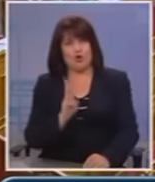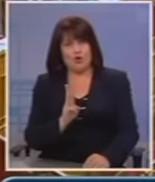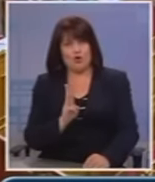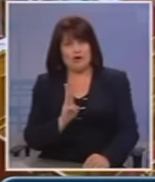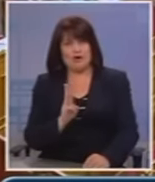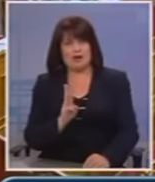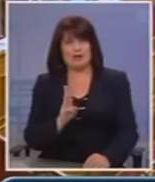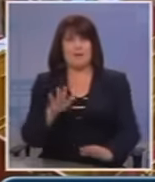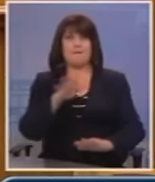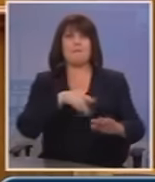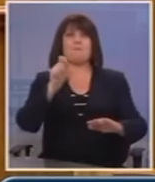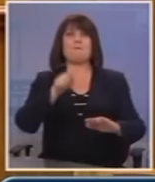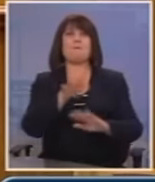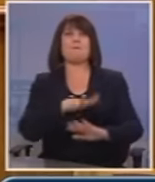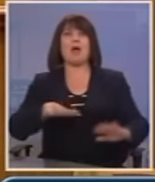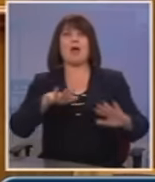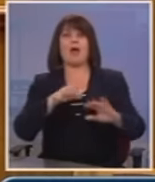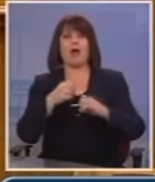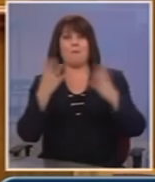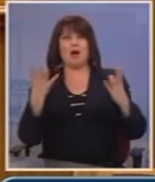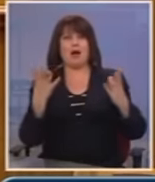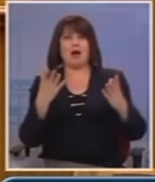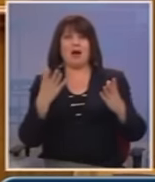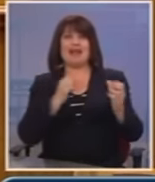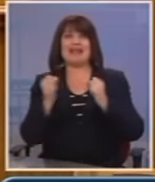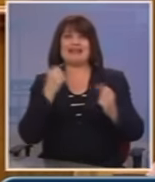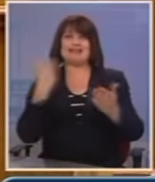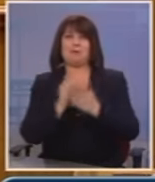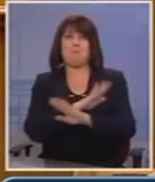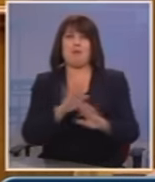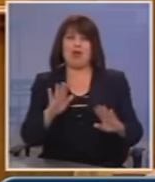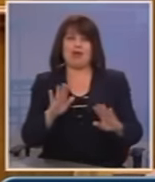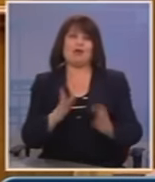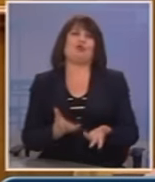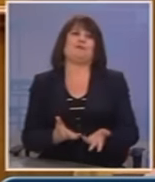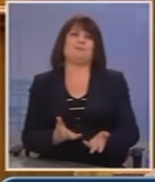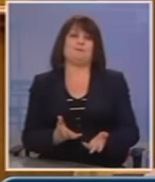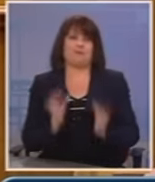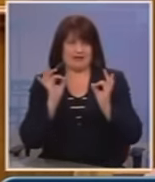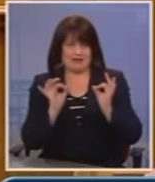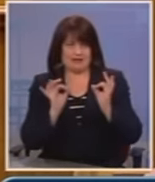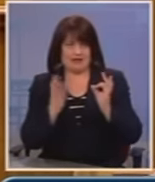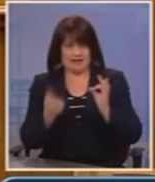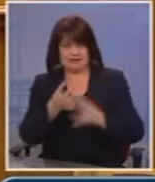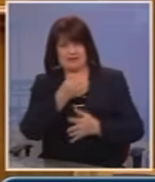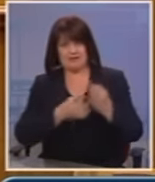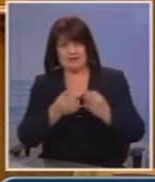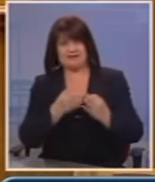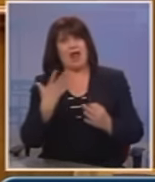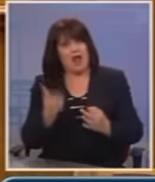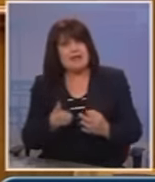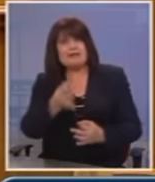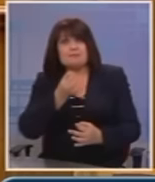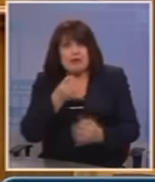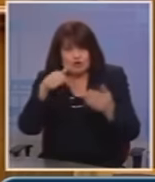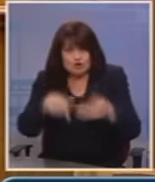φέρει ως διαμαγείας και το οριστικό τέλος της κρίσης? Έχετε κάτι συγκεκριμένο να μας πείτε? Εάν έχετε,